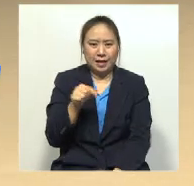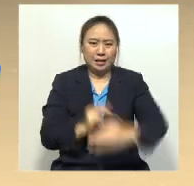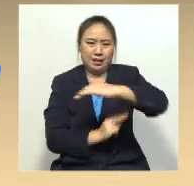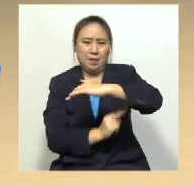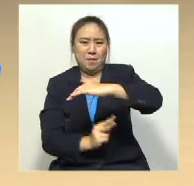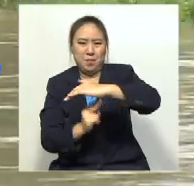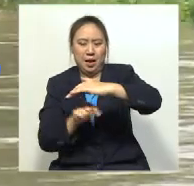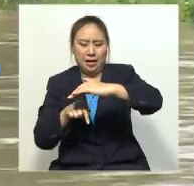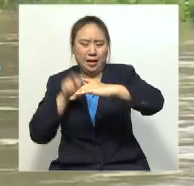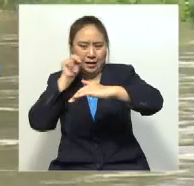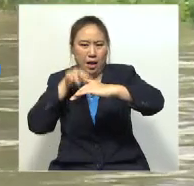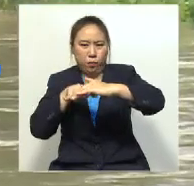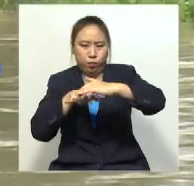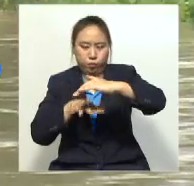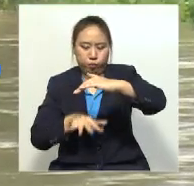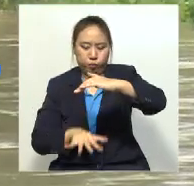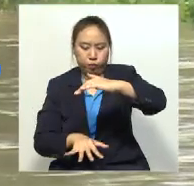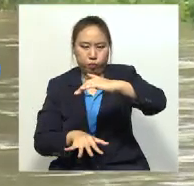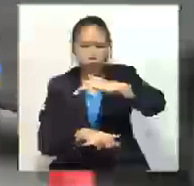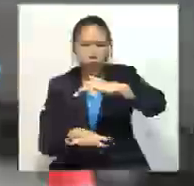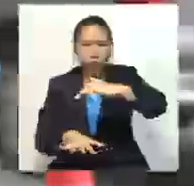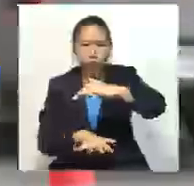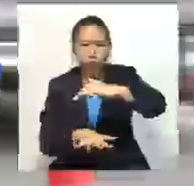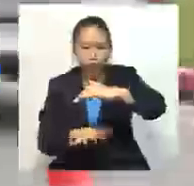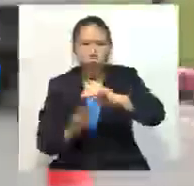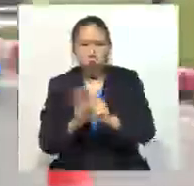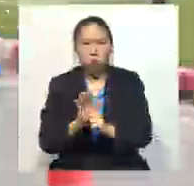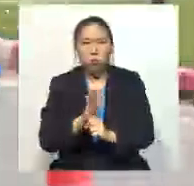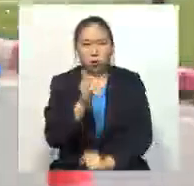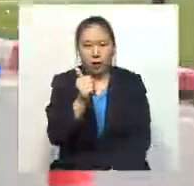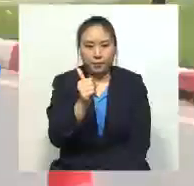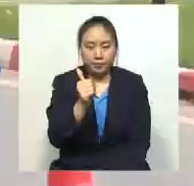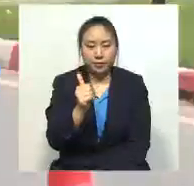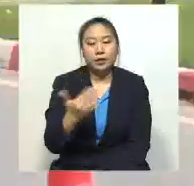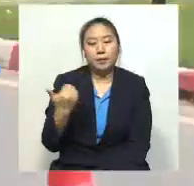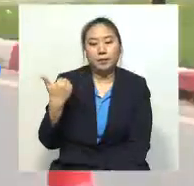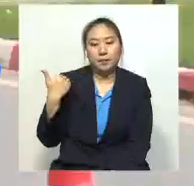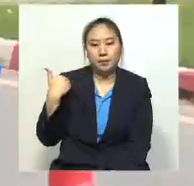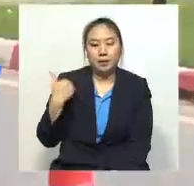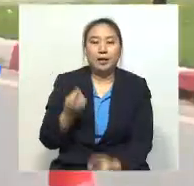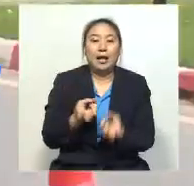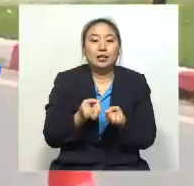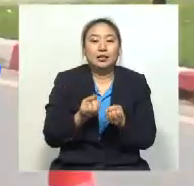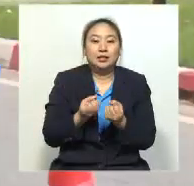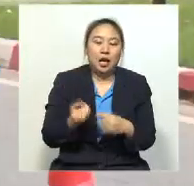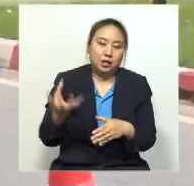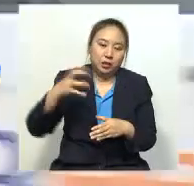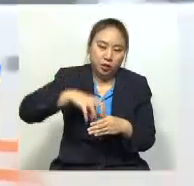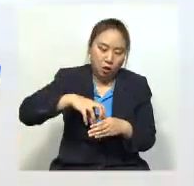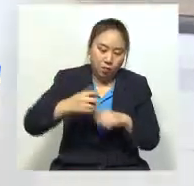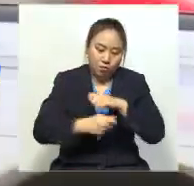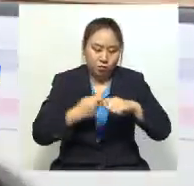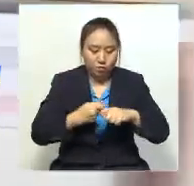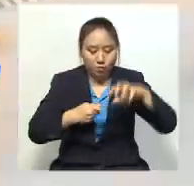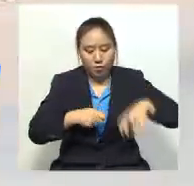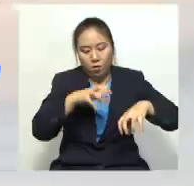านเนี่ยมันก็ยังมีพื้นที่ที่จะรับน้ำได้อีกนะคะแล้วก็มีการบล็อกมีการเอากระสอบทรายมีการนำท่อระบายน้